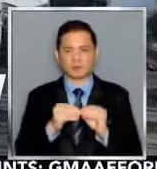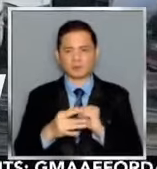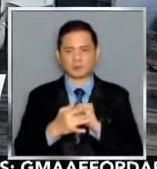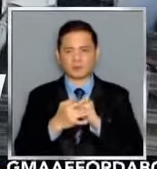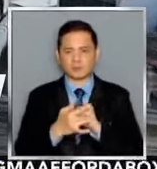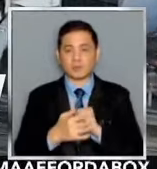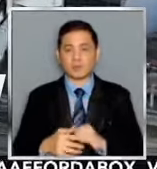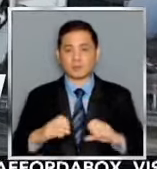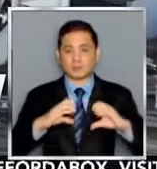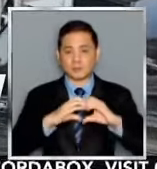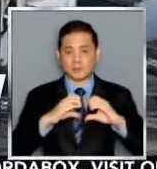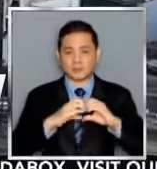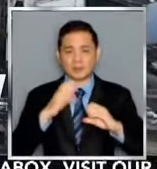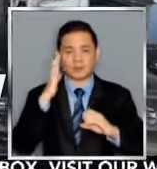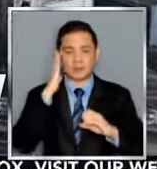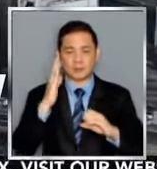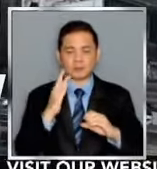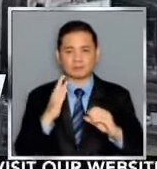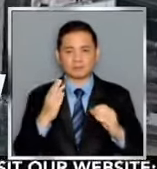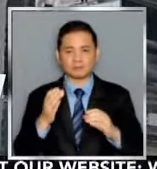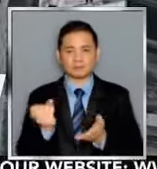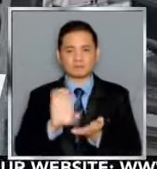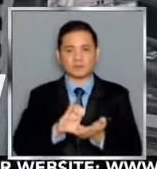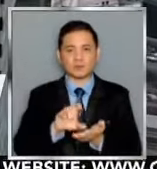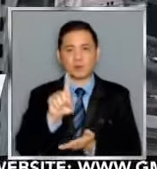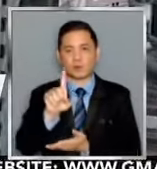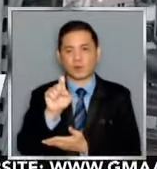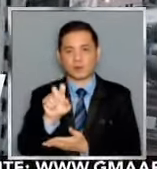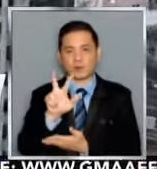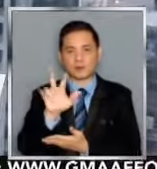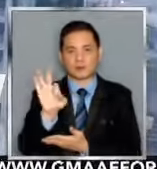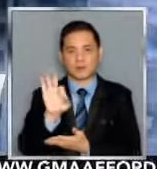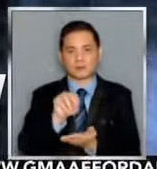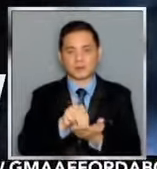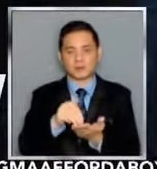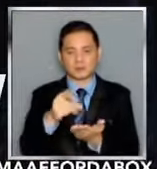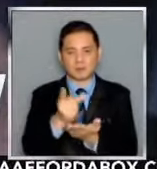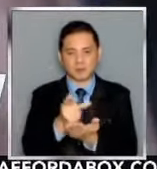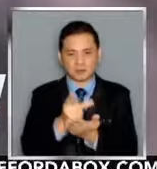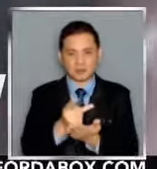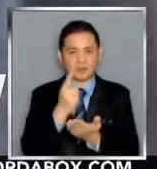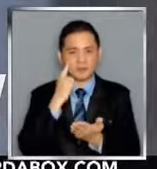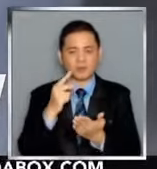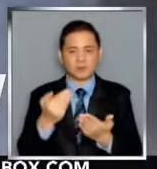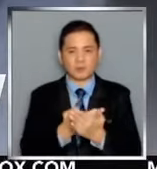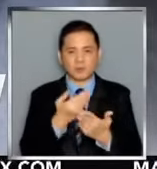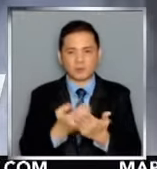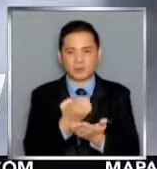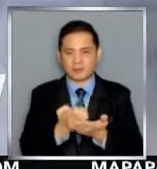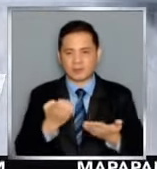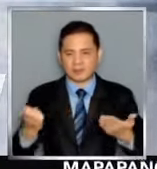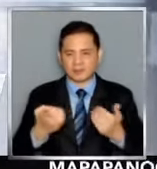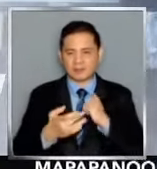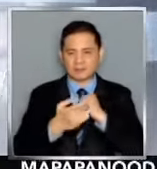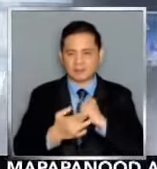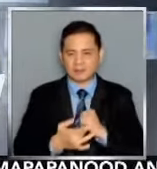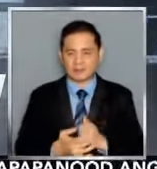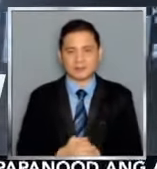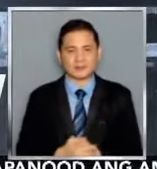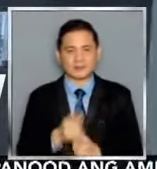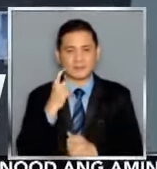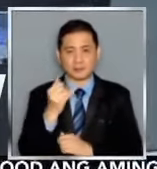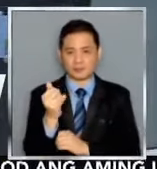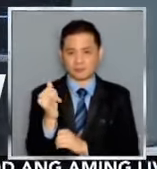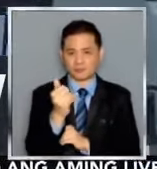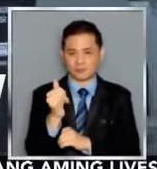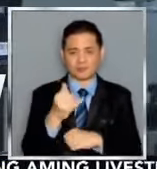GMA Network ng 139 million pesos sa mga makabagong gamit. Kaya ngayon, sa pag-shoot o sa production pa